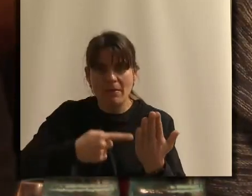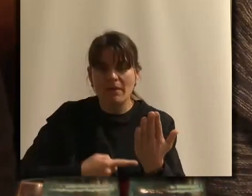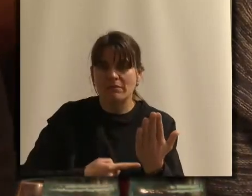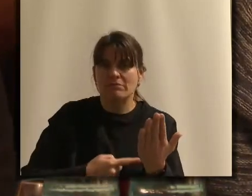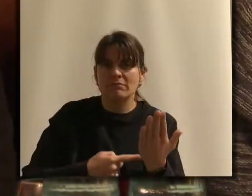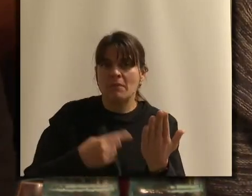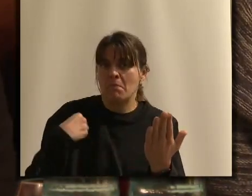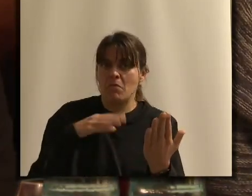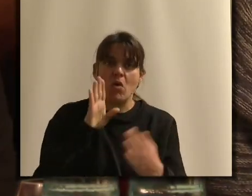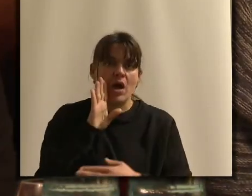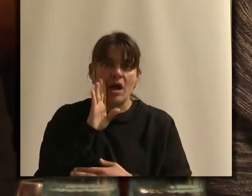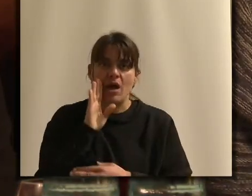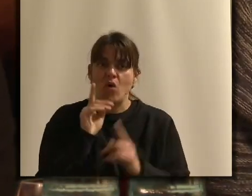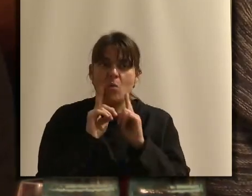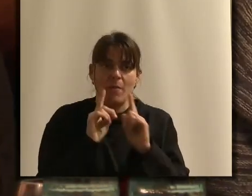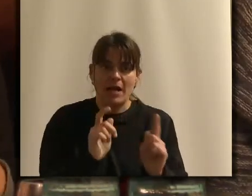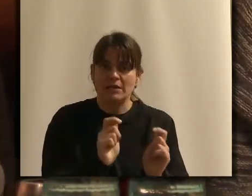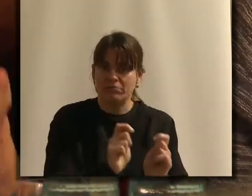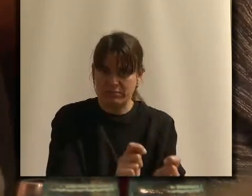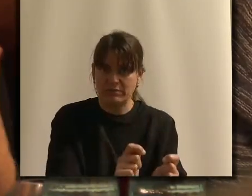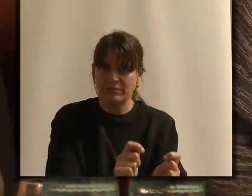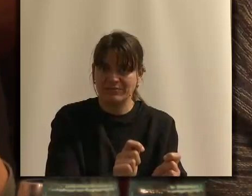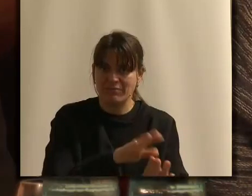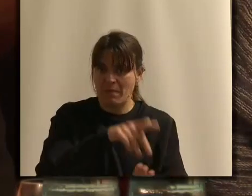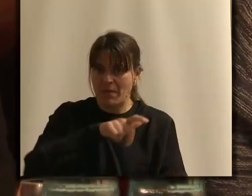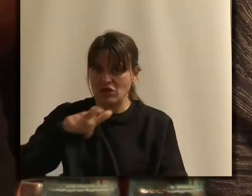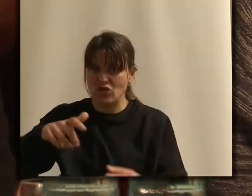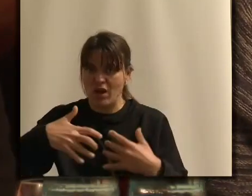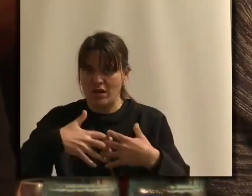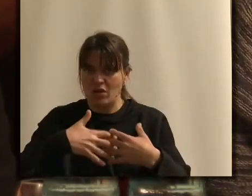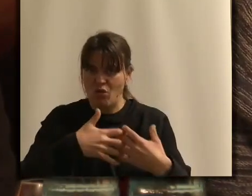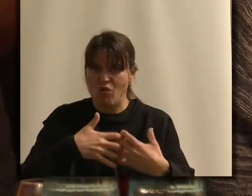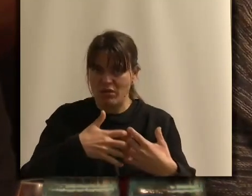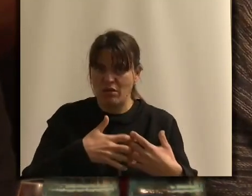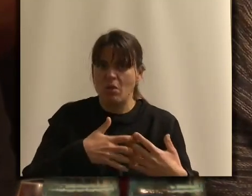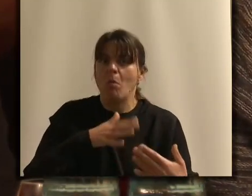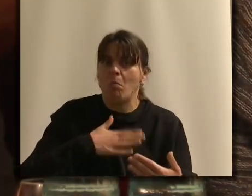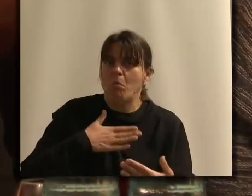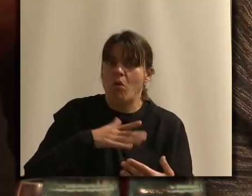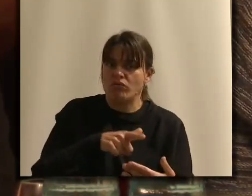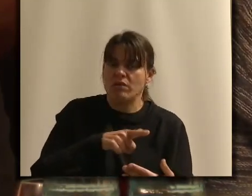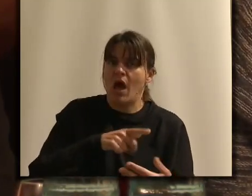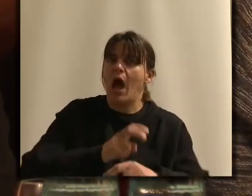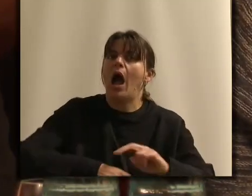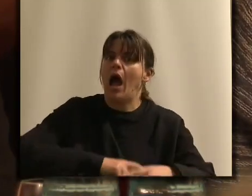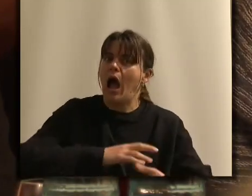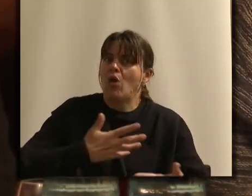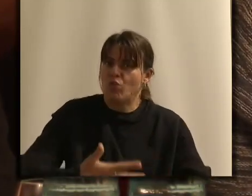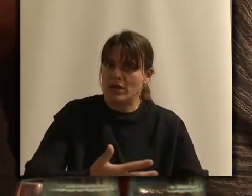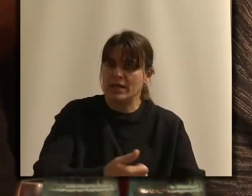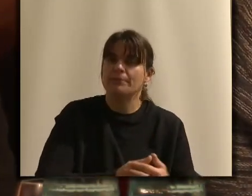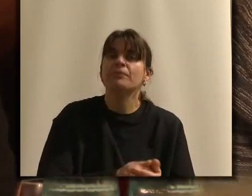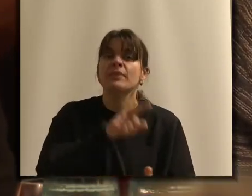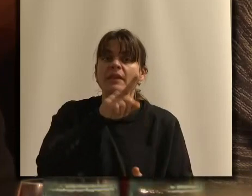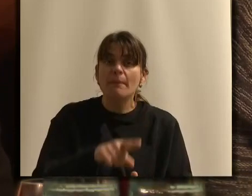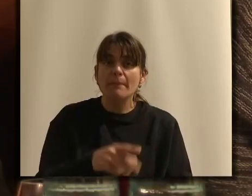homenatge als brigadistes, que evidentment se pot anar actualitzant. Respecte del segon punt,